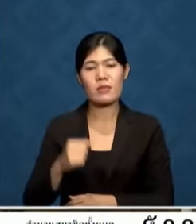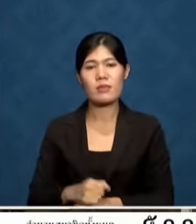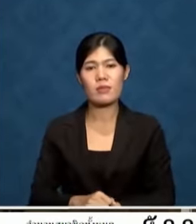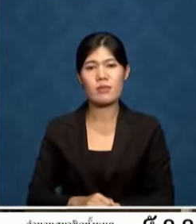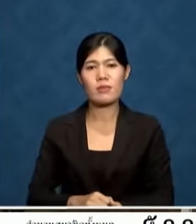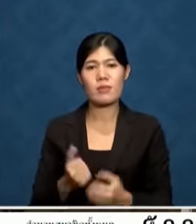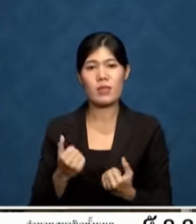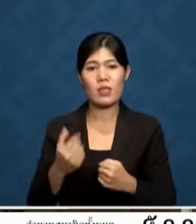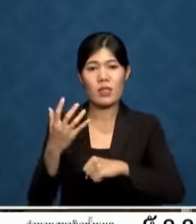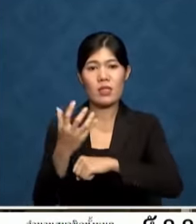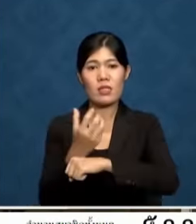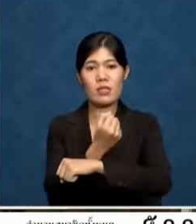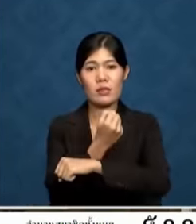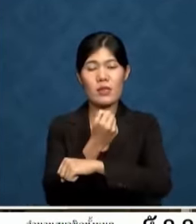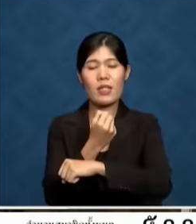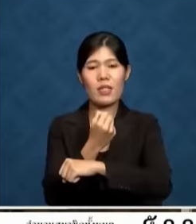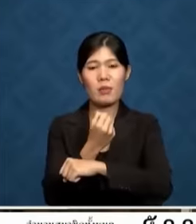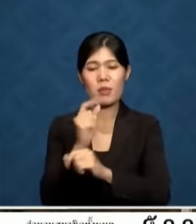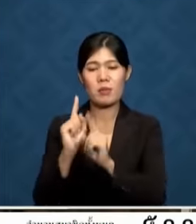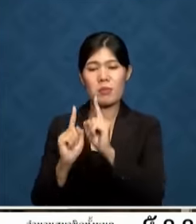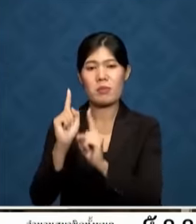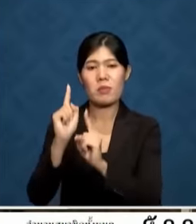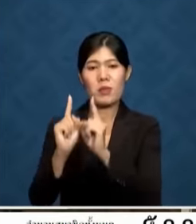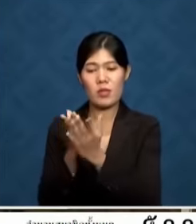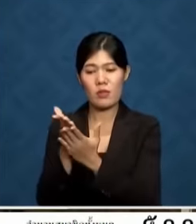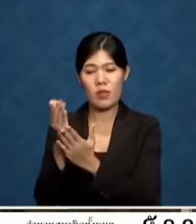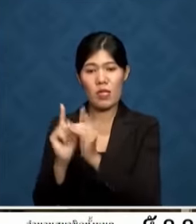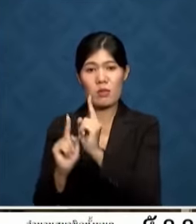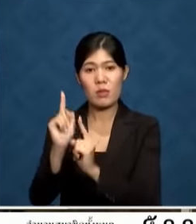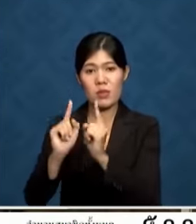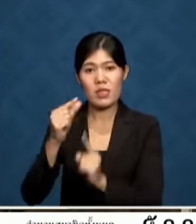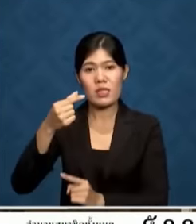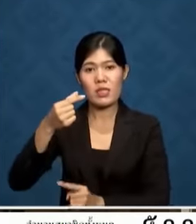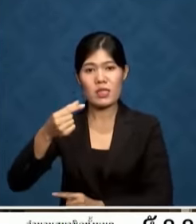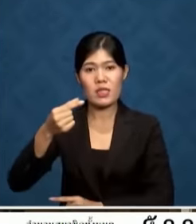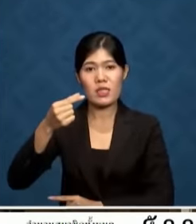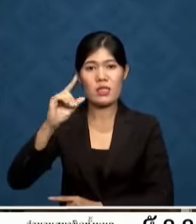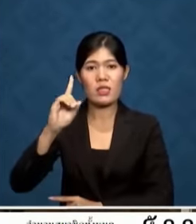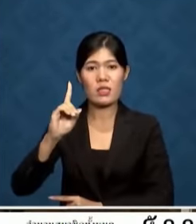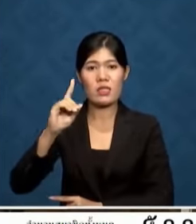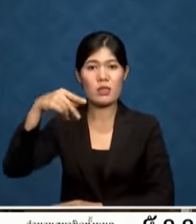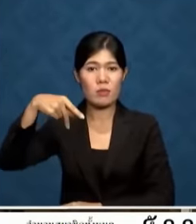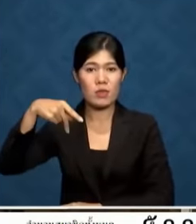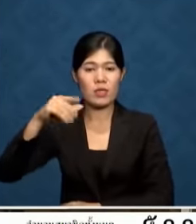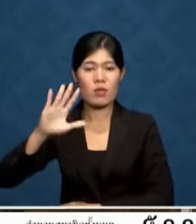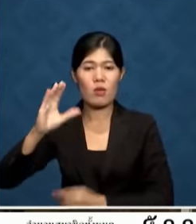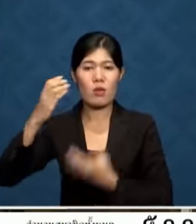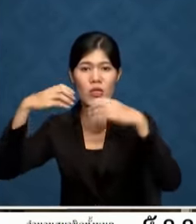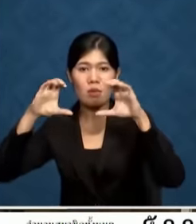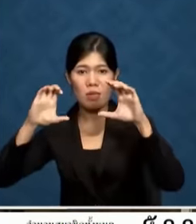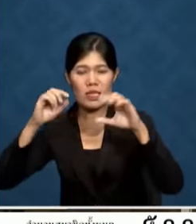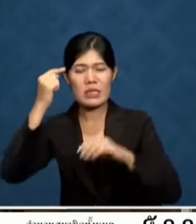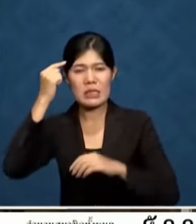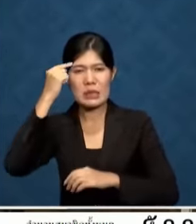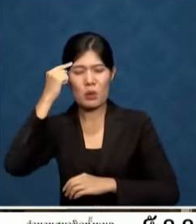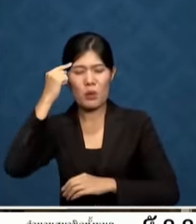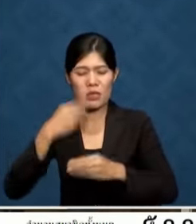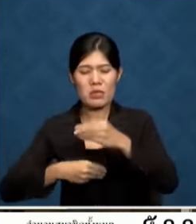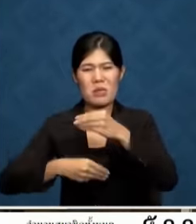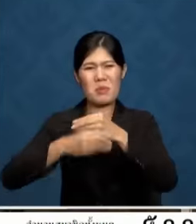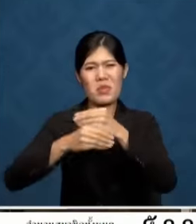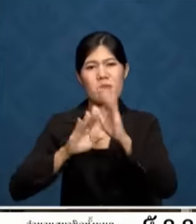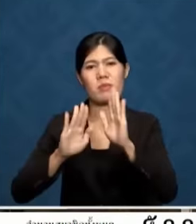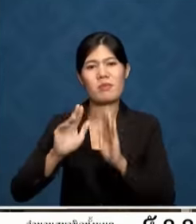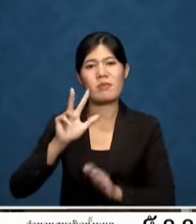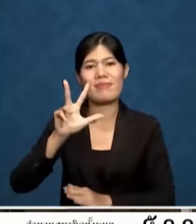การในการประเมิน GDPของรัฐบาลเองก็ยังบอกว่าจะจะโตประมาณ3%นี่